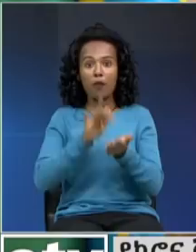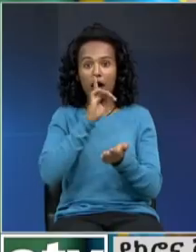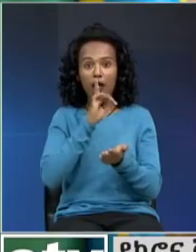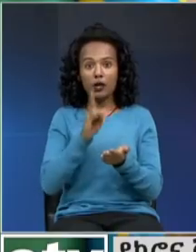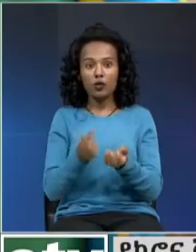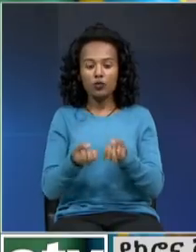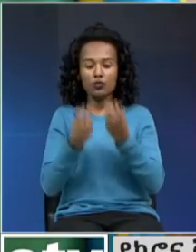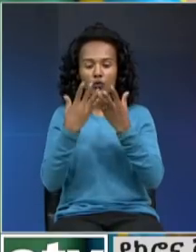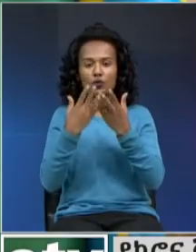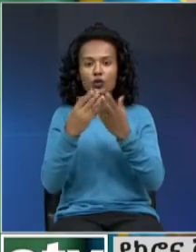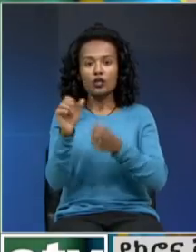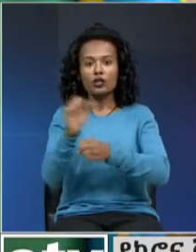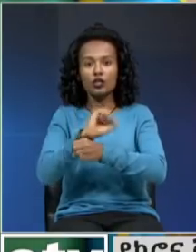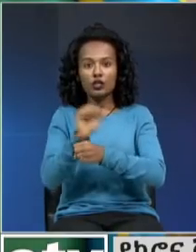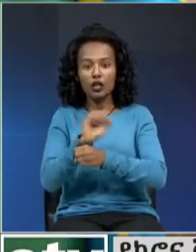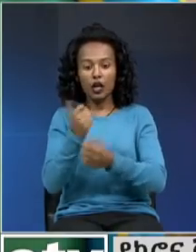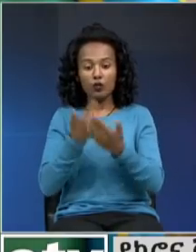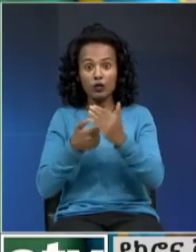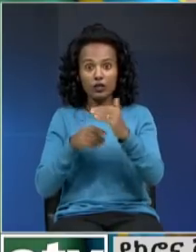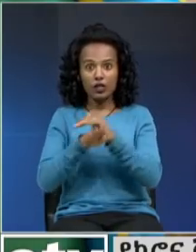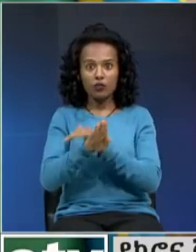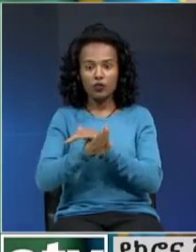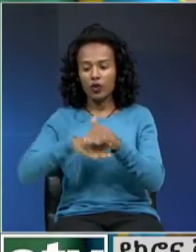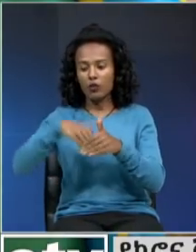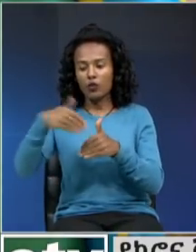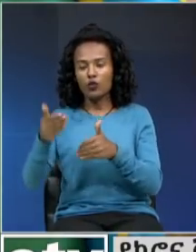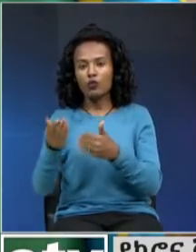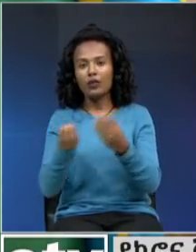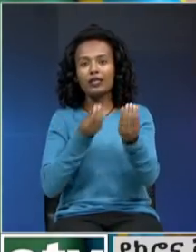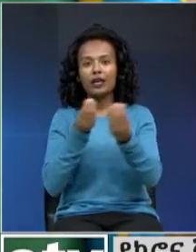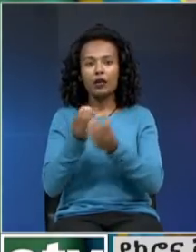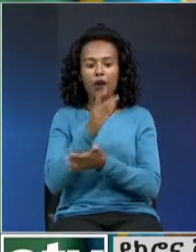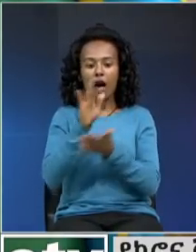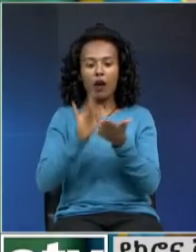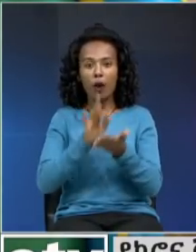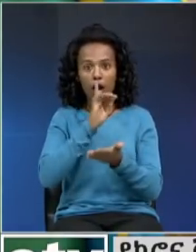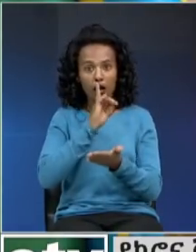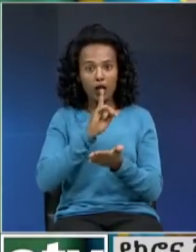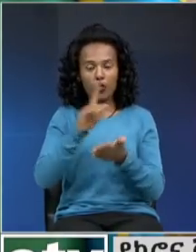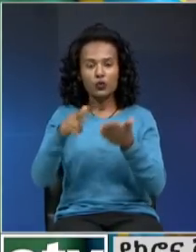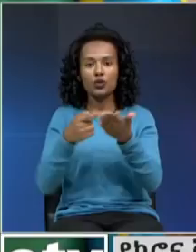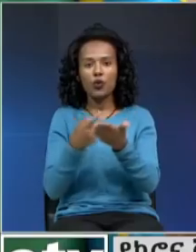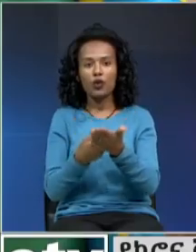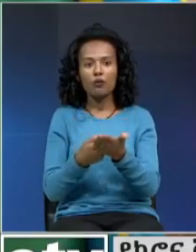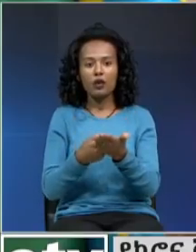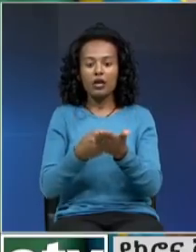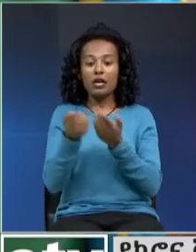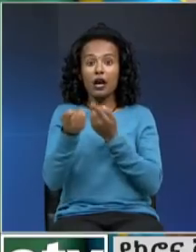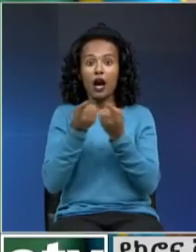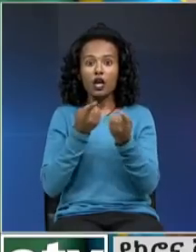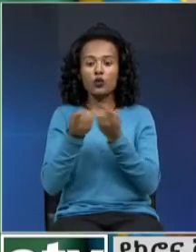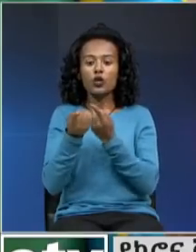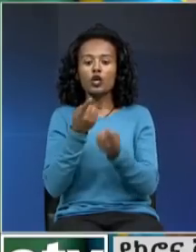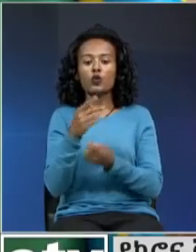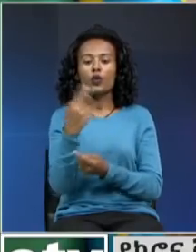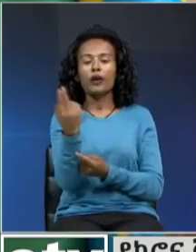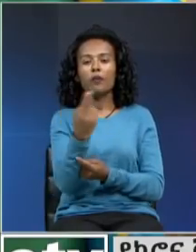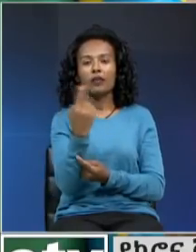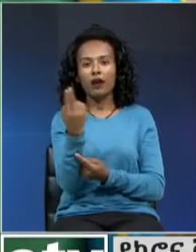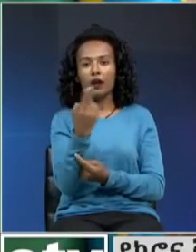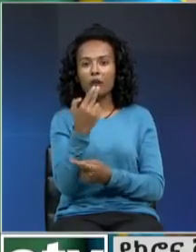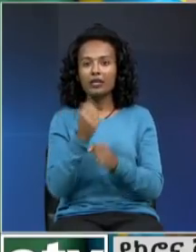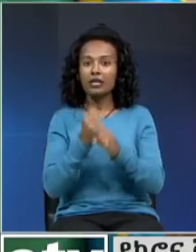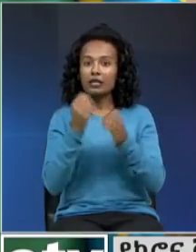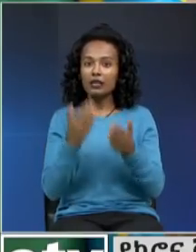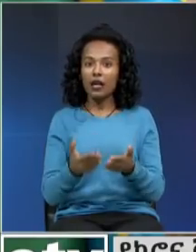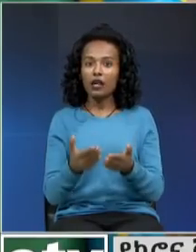ብዙ ተሽከርካሪዎች ወደዚህ ገብተው የሚወጡበት የገበያ ማዕከል ነው። ስለሆነም ነጋዴው ነግዶ የሚጠቀምበት፣